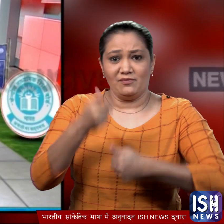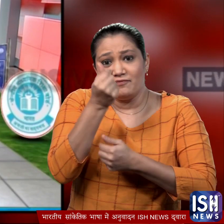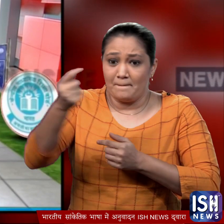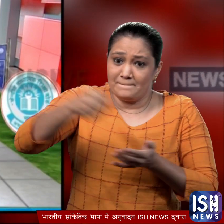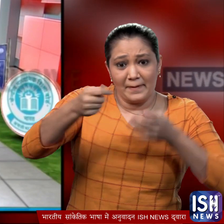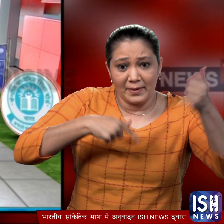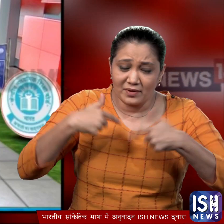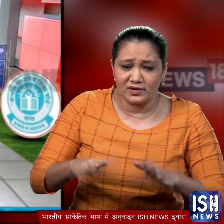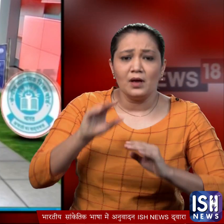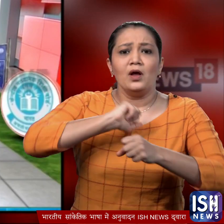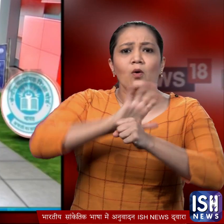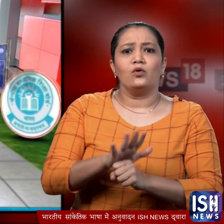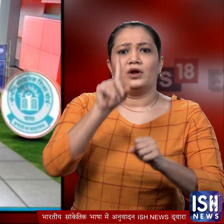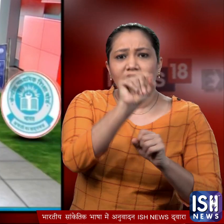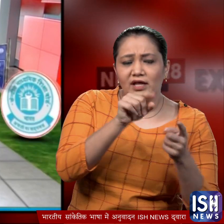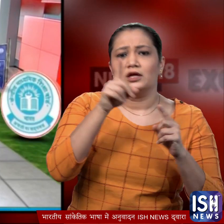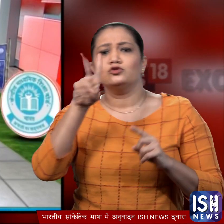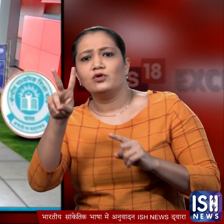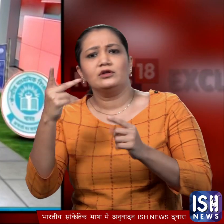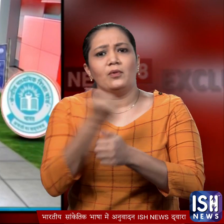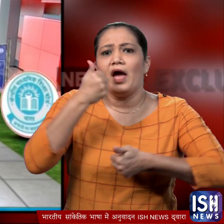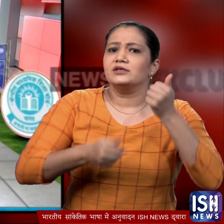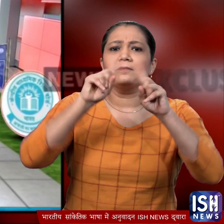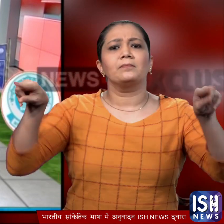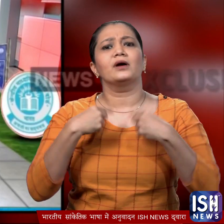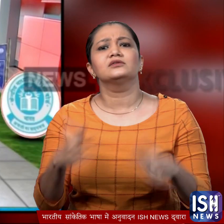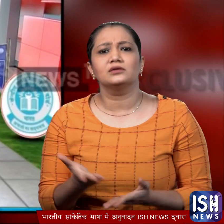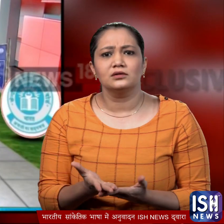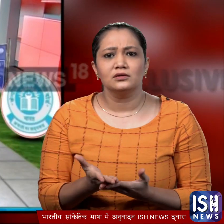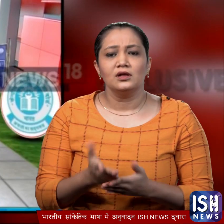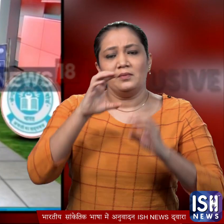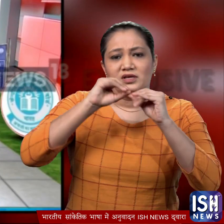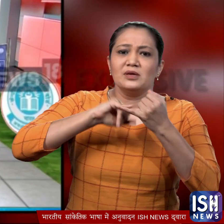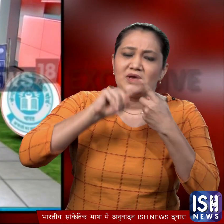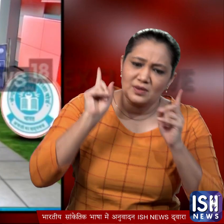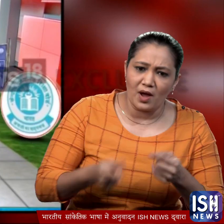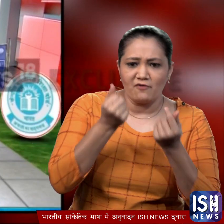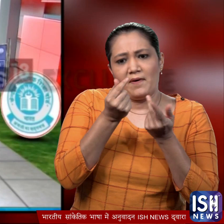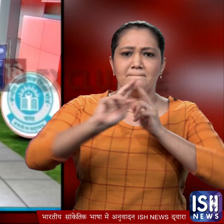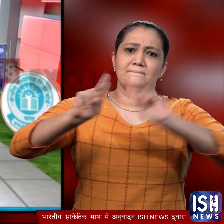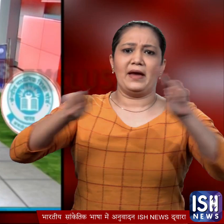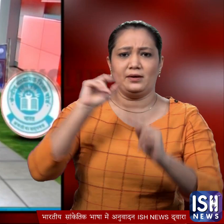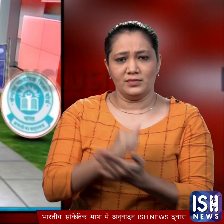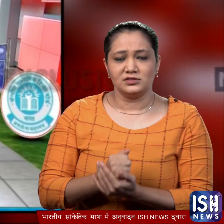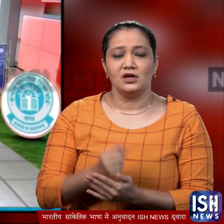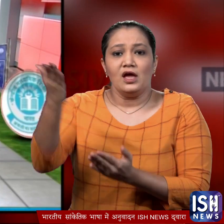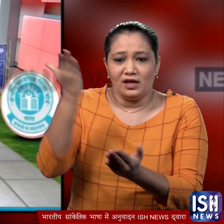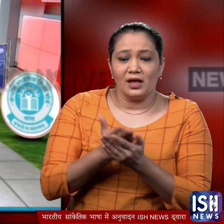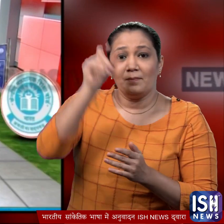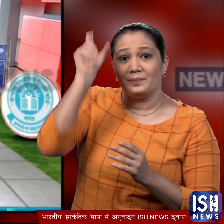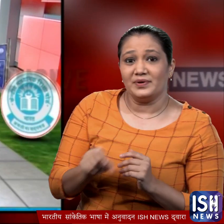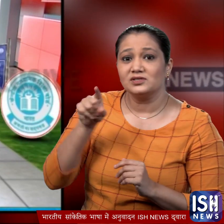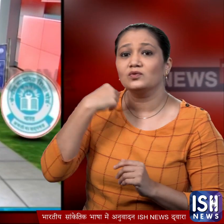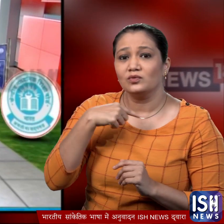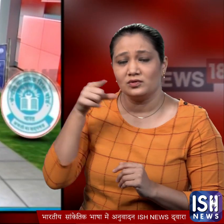ली, लेकिन कोरोना की वजह से 10वीं और 12वीं की परीक्षा ही नहीं हुई, इसलिए सीबीएसई को वो फीस वापस करनी चाहिए। याचिका दाखिल करने